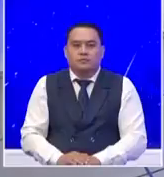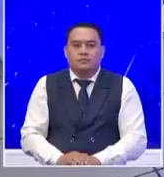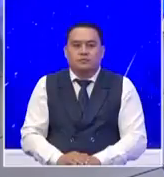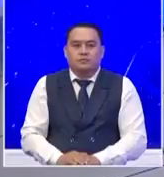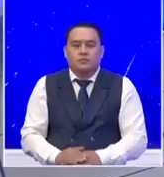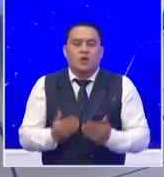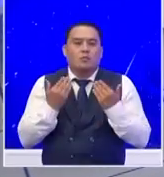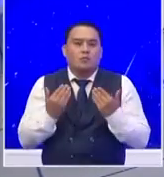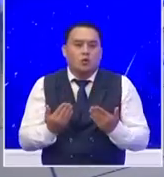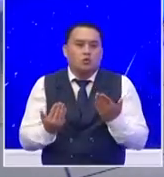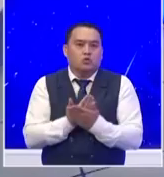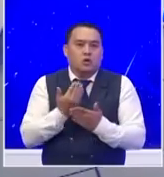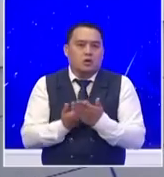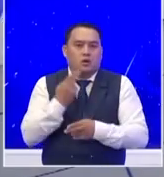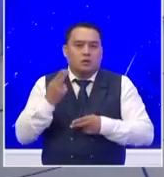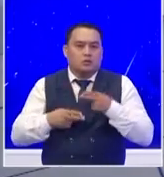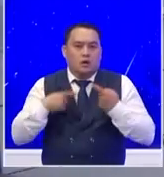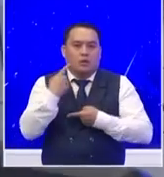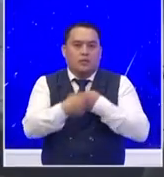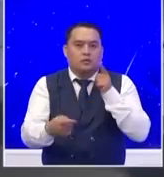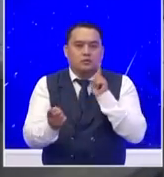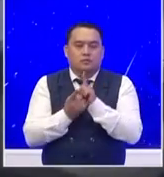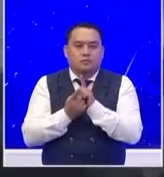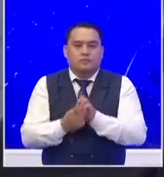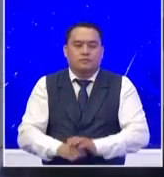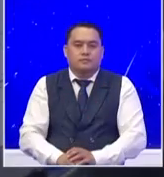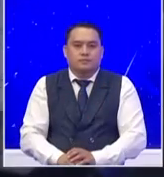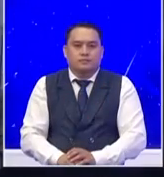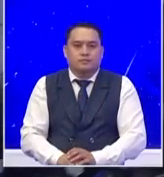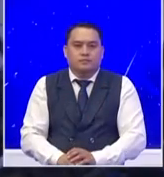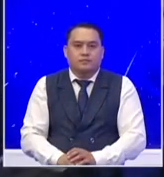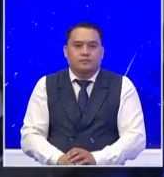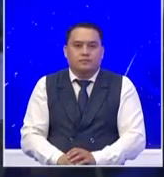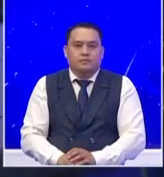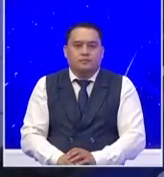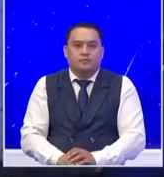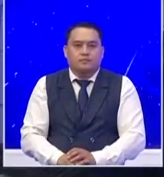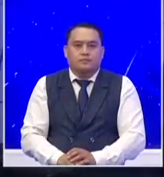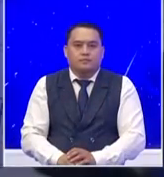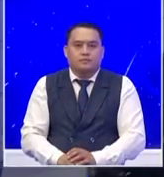Құрметті көрермен, бүгінге осы, мен өздеріңізбен ертеңге дейін қоштасамын. Аман болыңыздар.